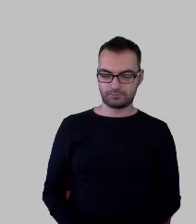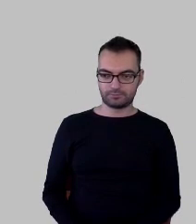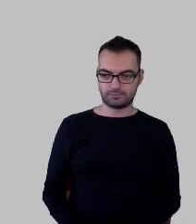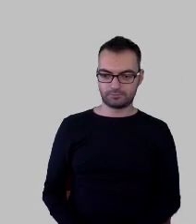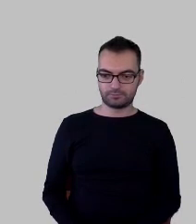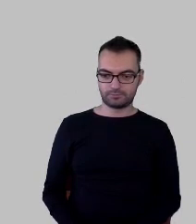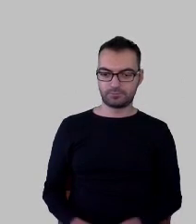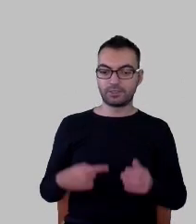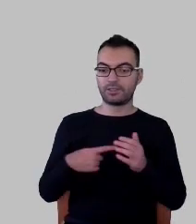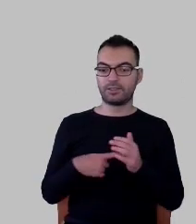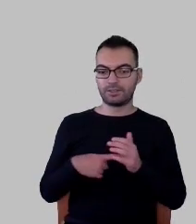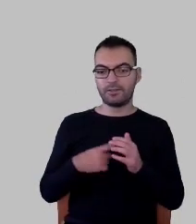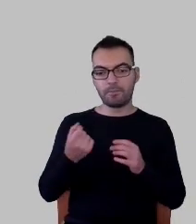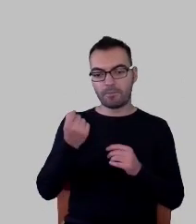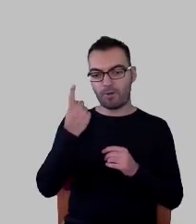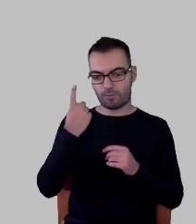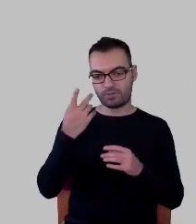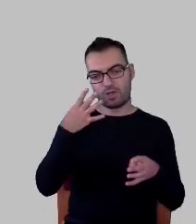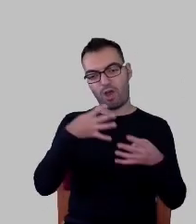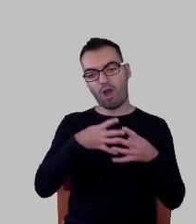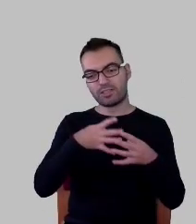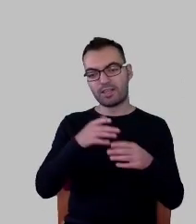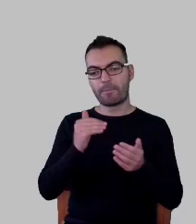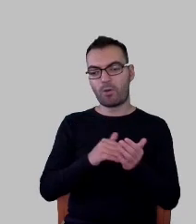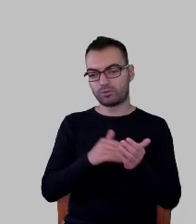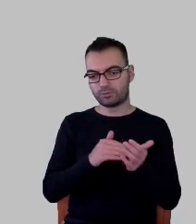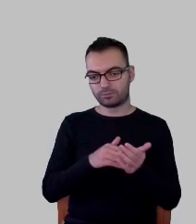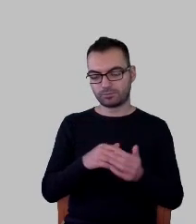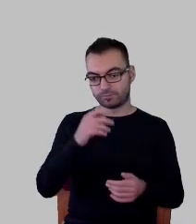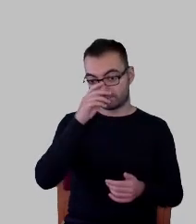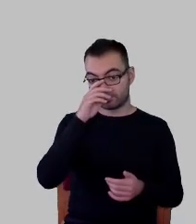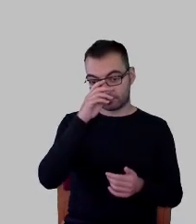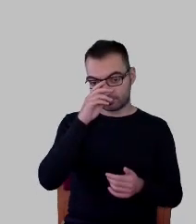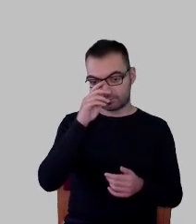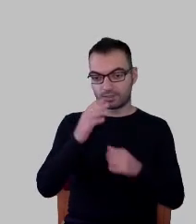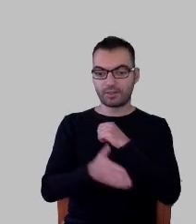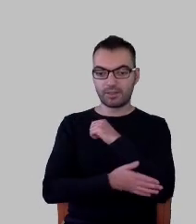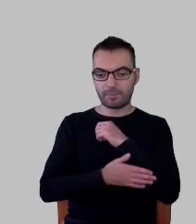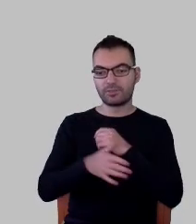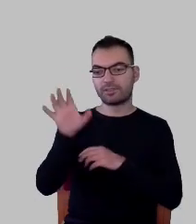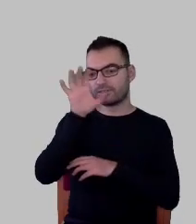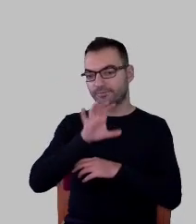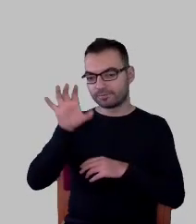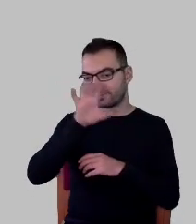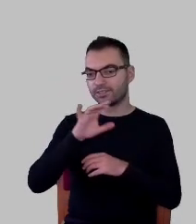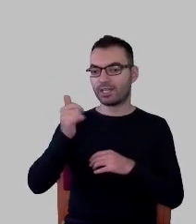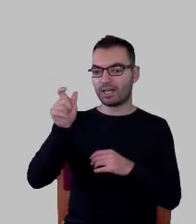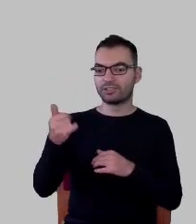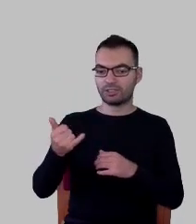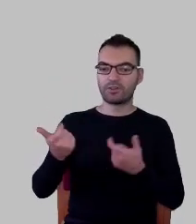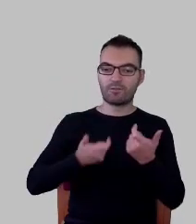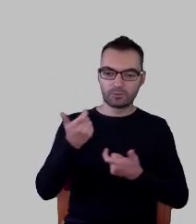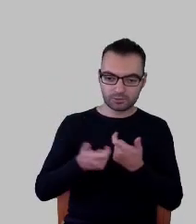I ta koncepcja oceny potrzeb w oparciu o przyglądanie się funkcjonowaniu